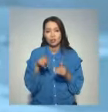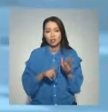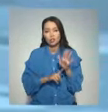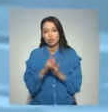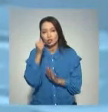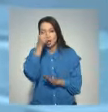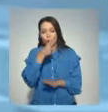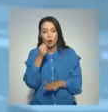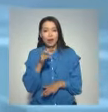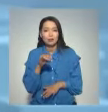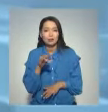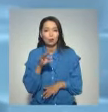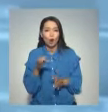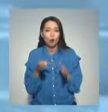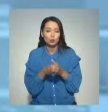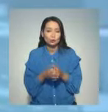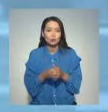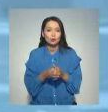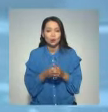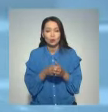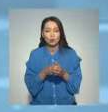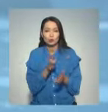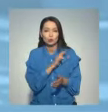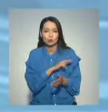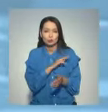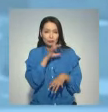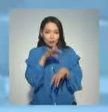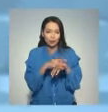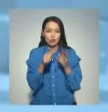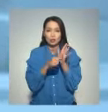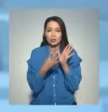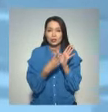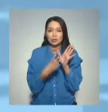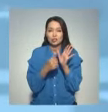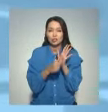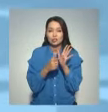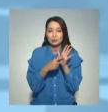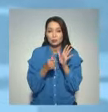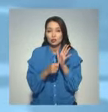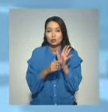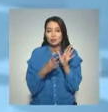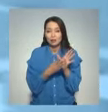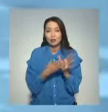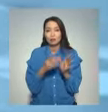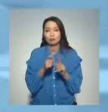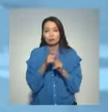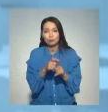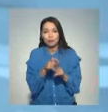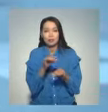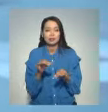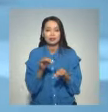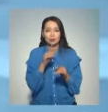с начала года антикоррупционная служба вынесла 769 рекомендаций и предложений по устранению коррупционных рисков